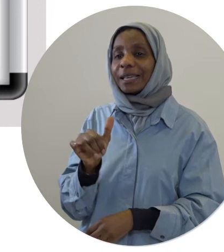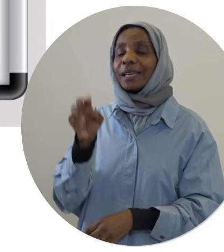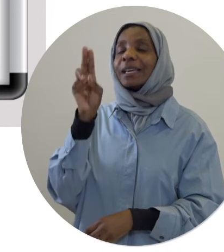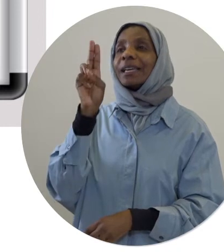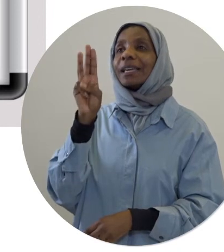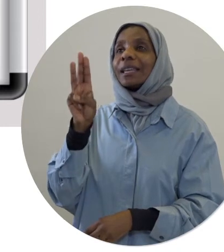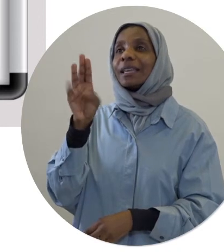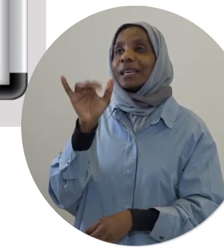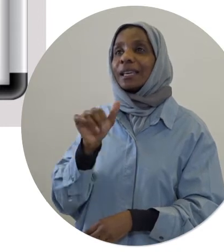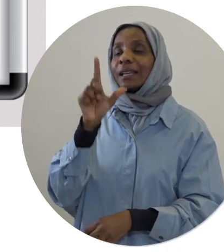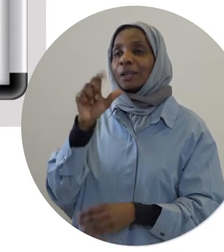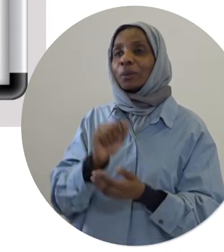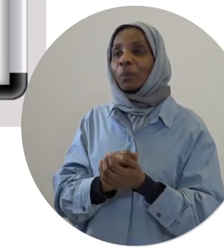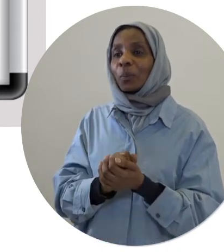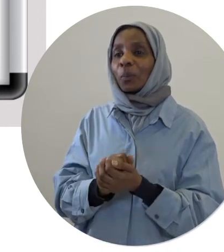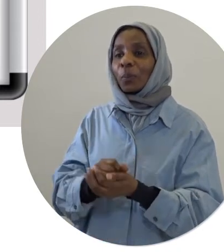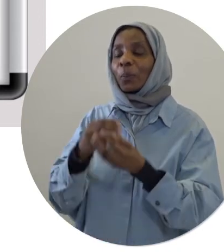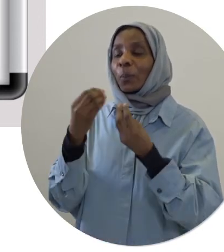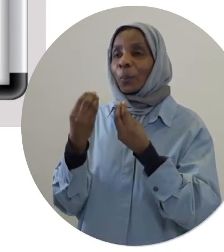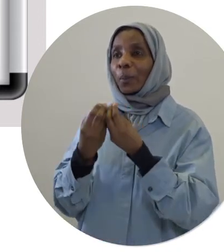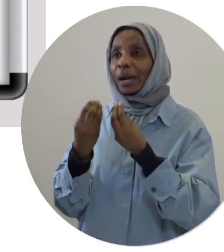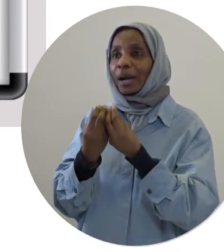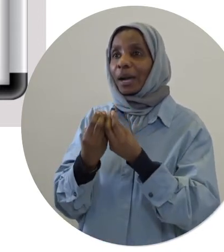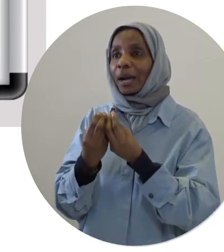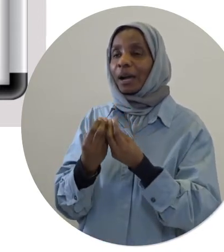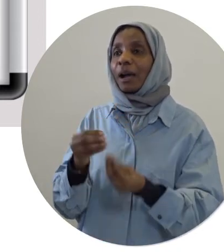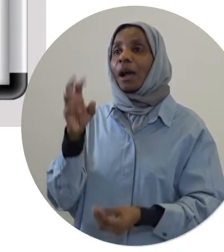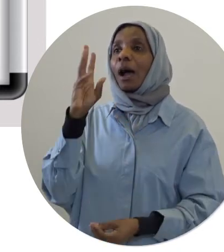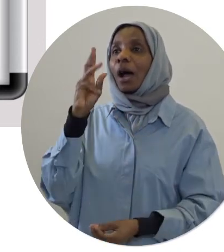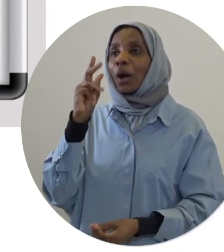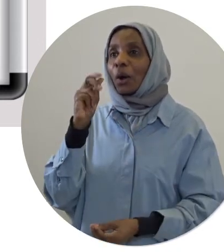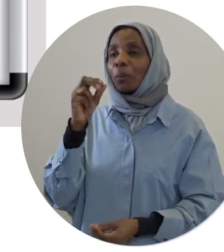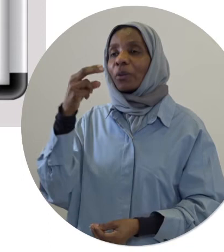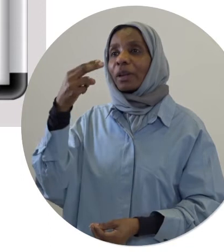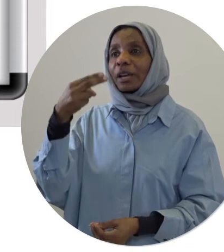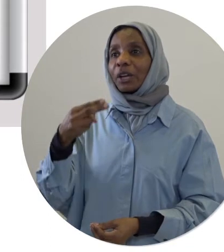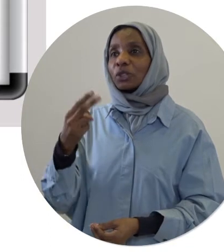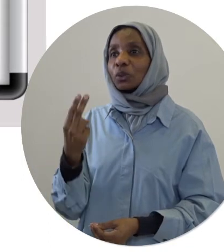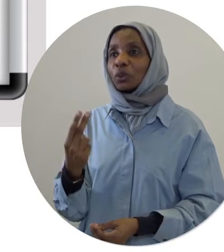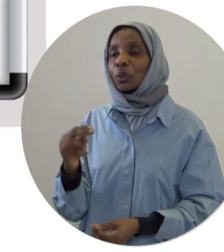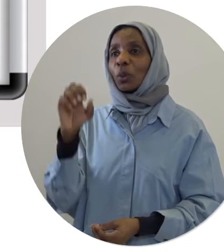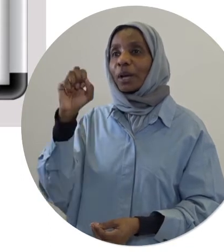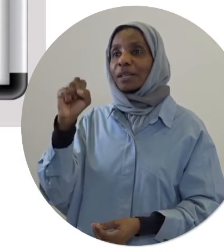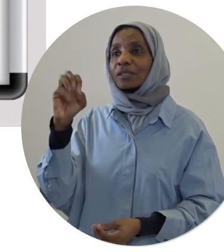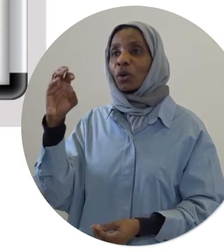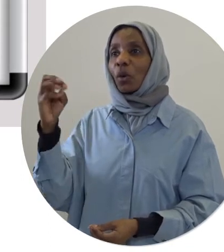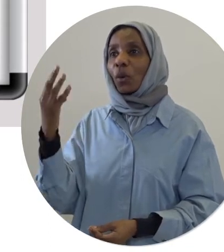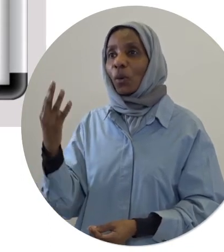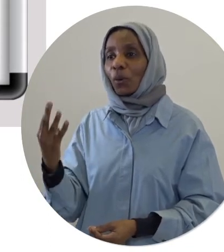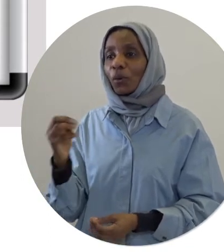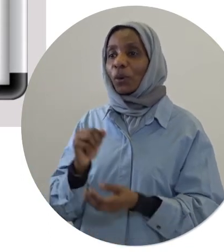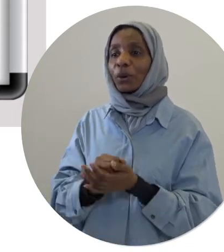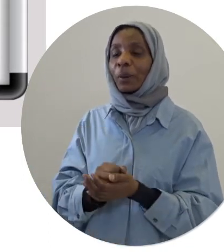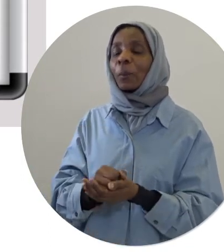كما أسلفنا سابقا من أحد الجزيئات والهيدروجين من الجزيء الآخر لنكون ثنائي إيثيل إيثر،